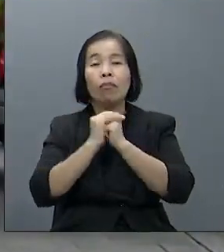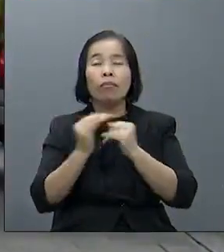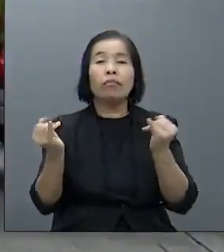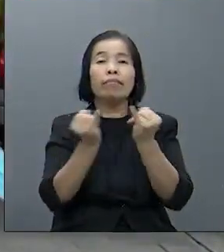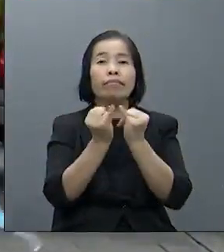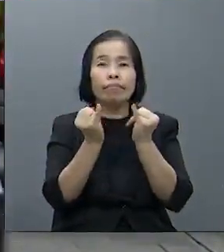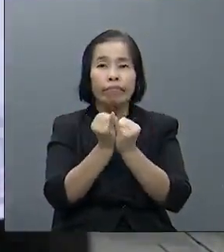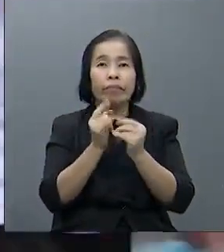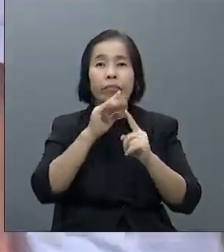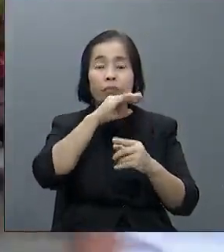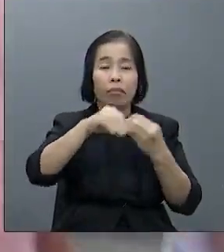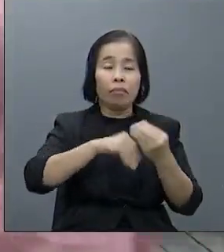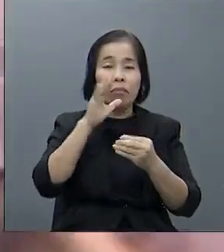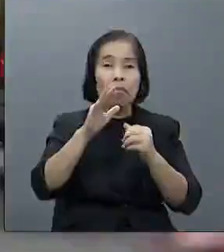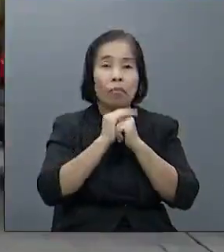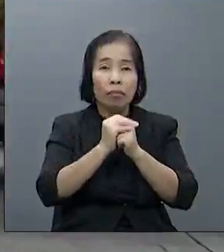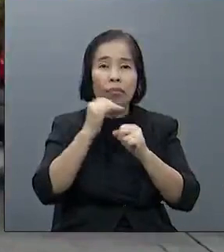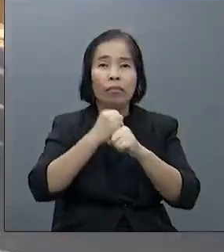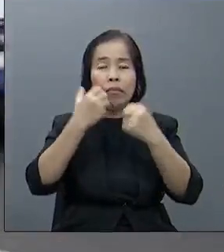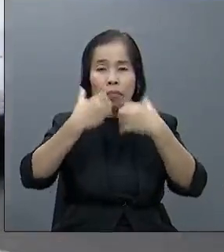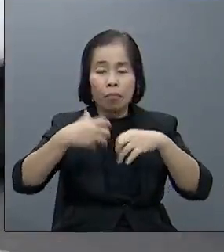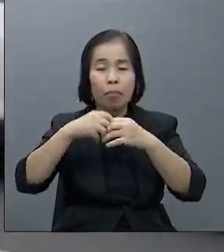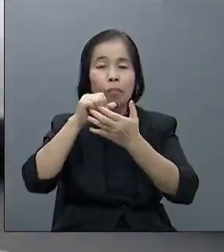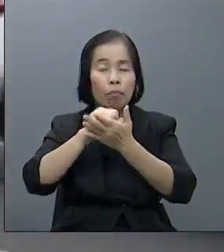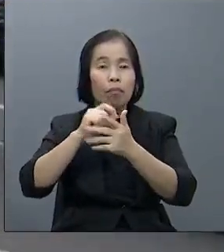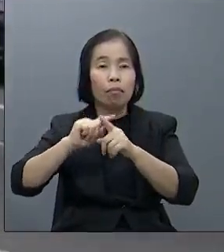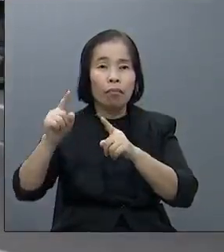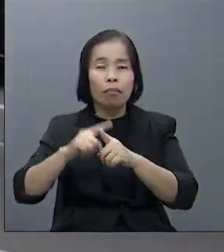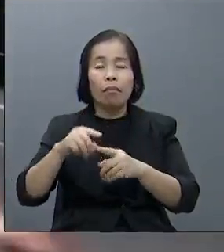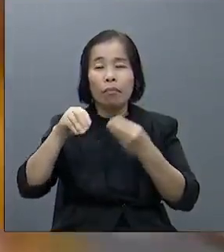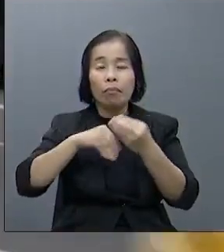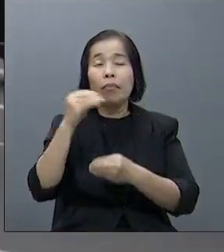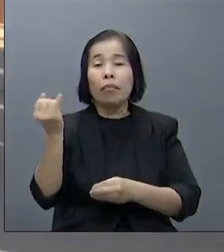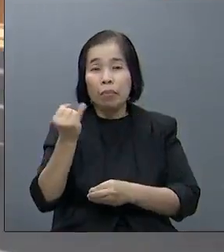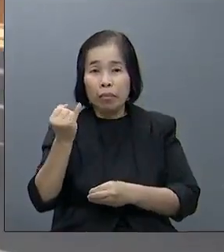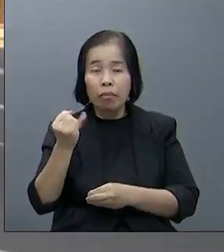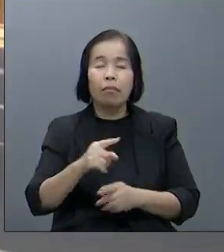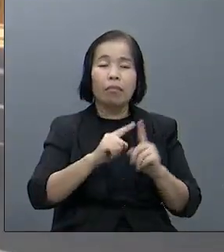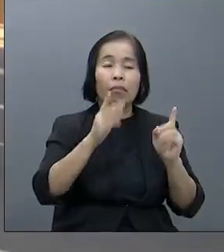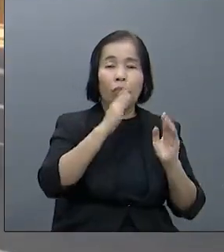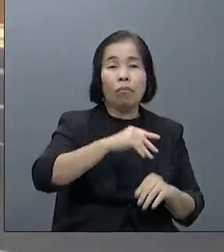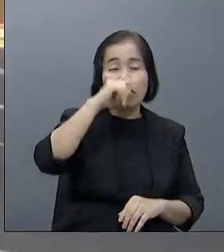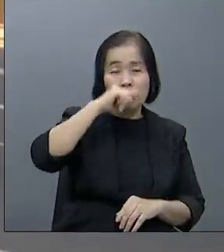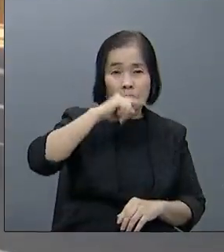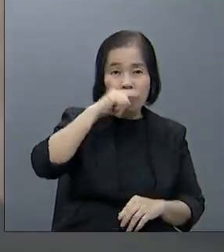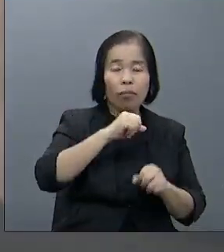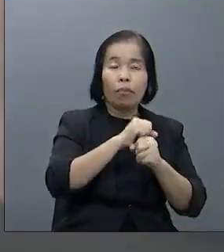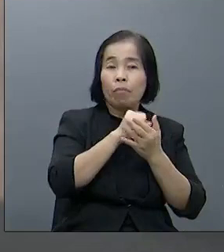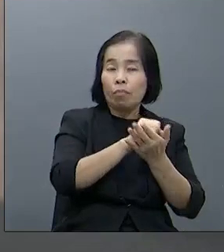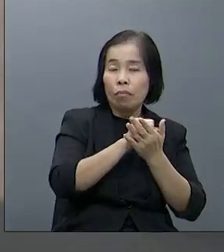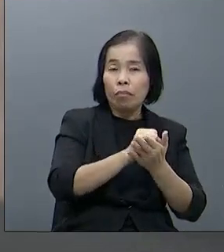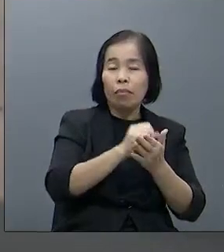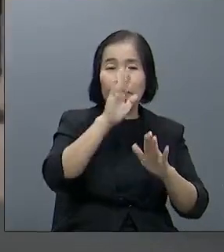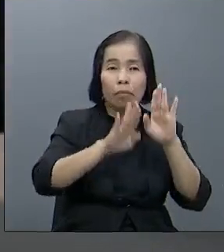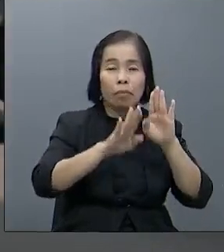ดัชนีเศรษฐกิจจีนทั้งภาคการผลิตและภาคบริการมันออกมาแย่กว่าที่คาดการณ์สวนทางกับดัชนีภาคการผลิตและบริการที่มีการประเมิน